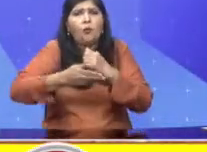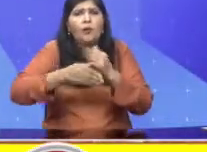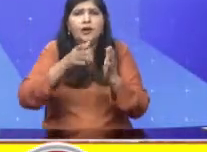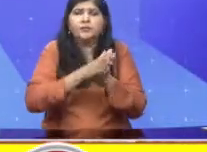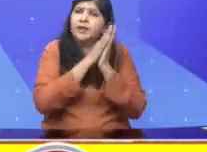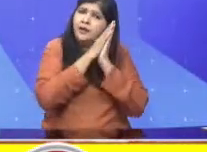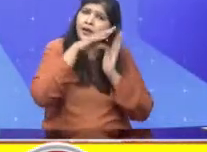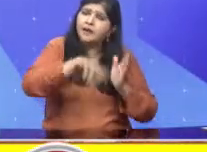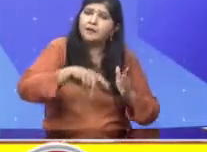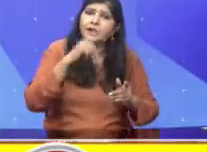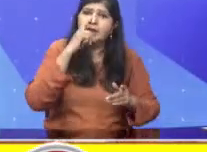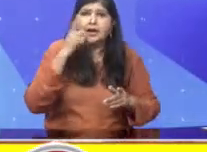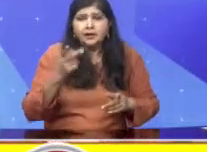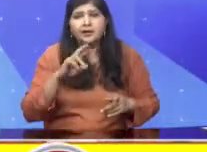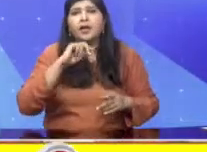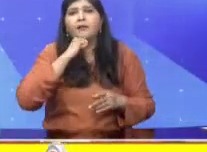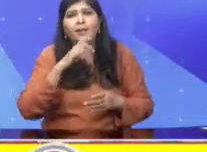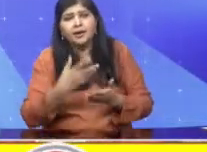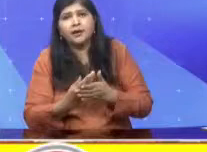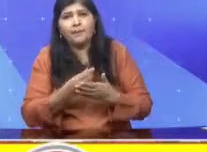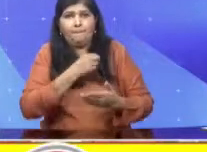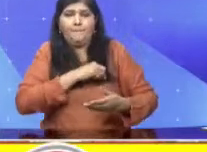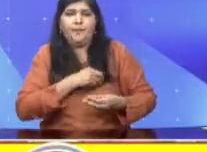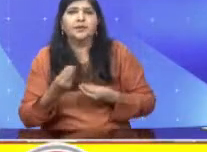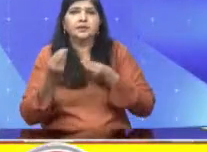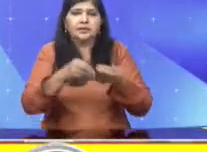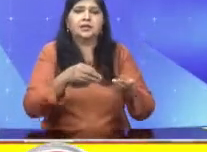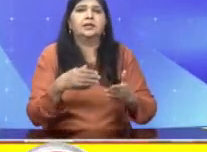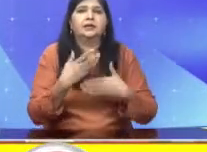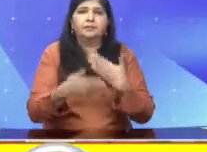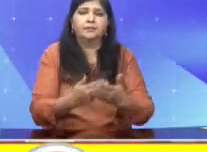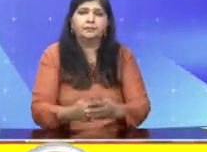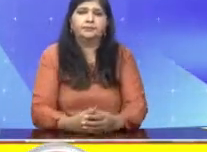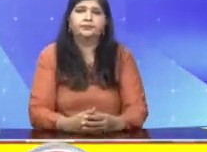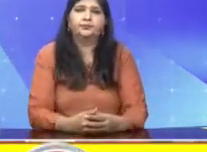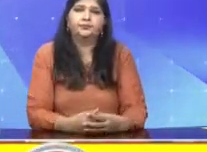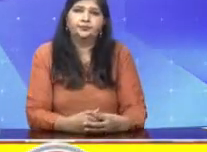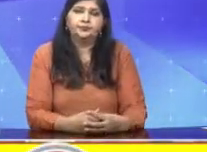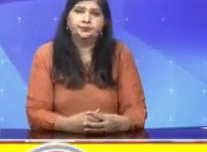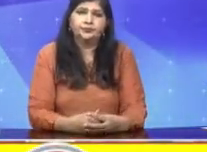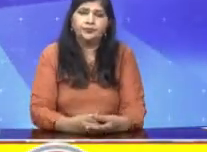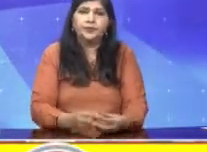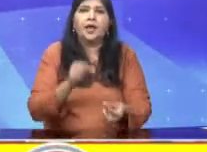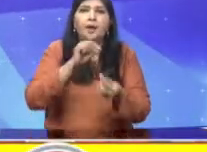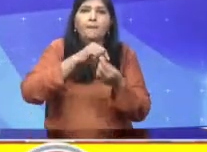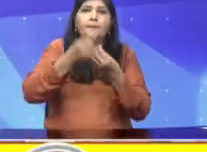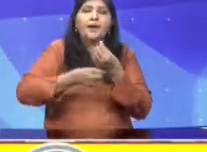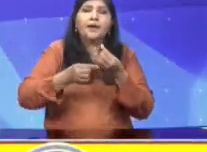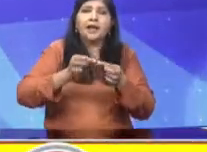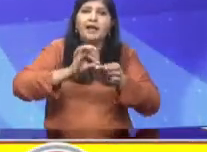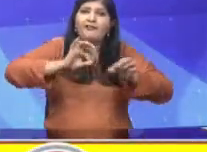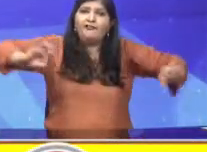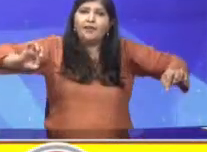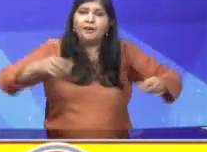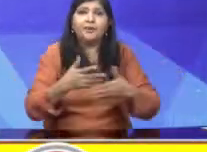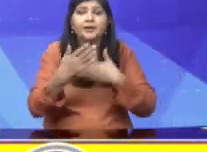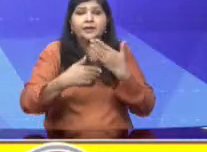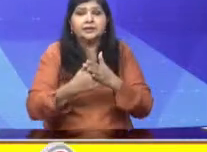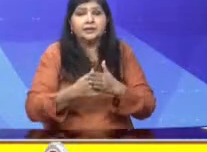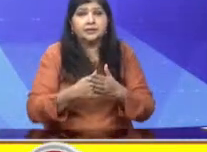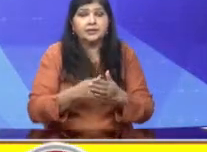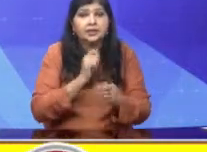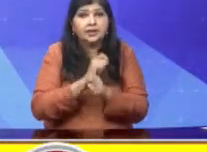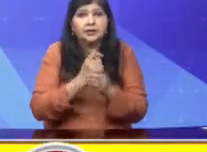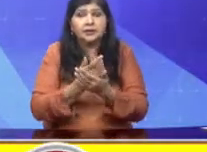वाली हमारी बहनों बेटियों को आयका एक और साधन मिल गया। बनाना फाइबर के इस काम से